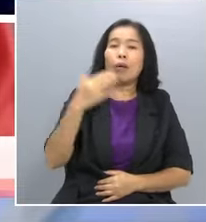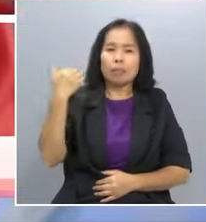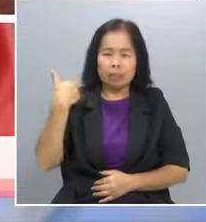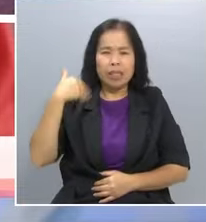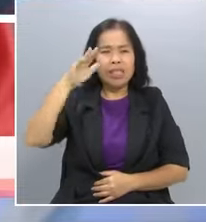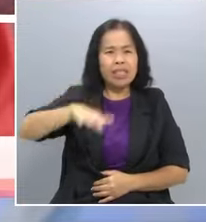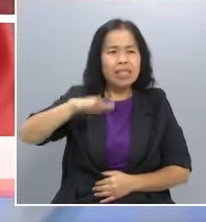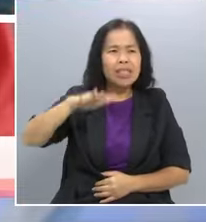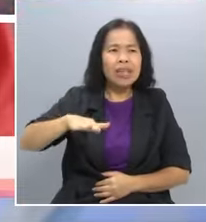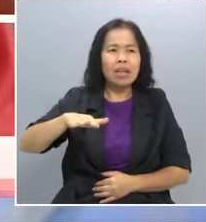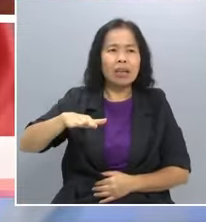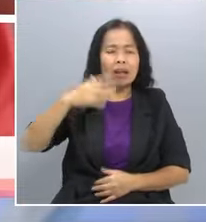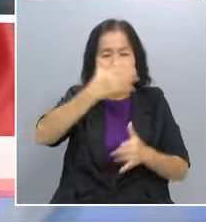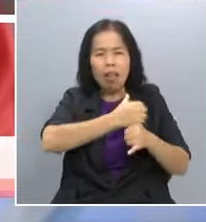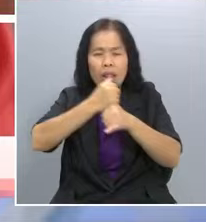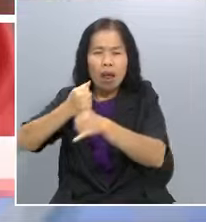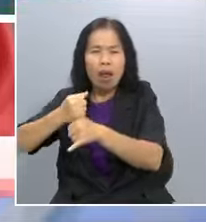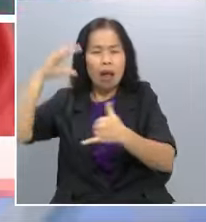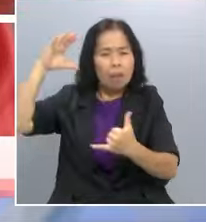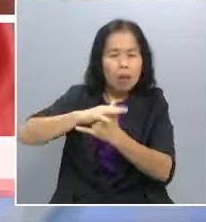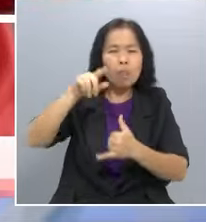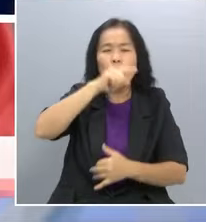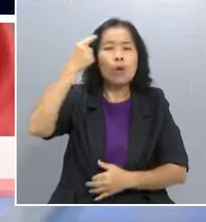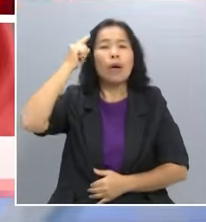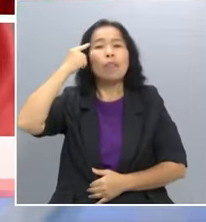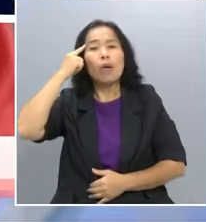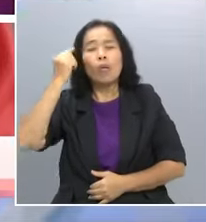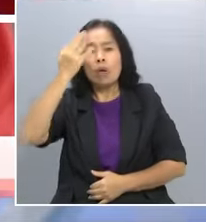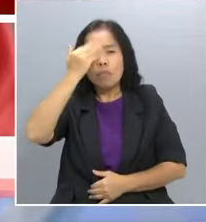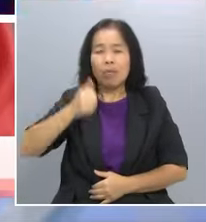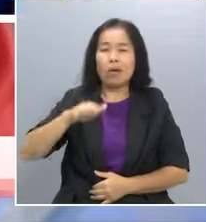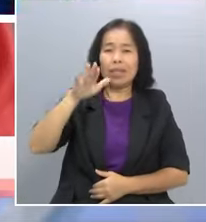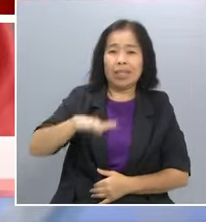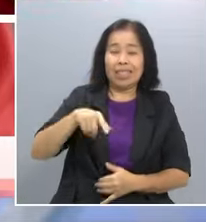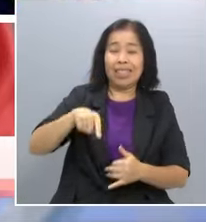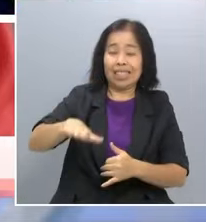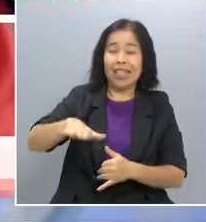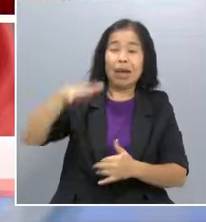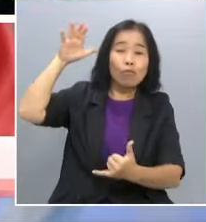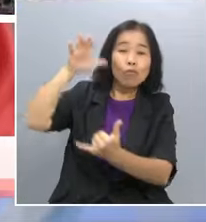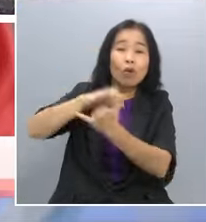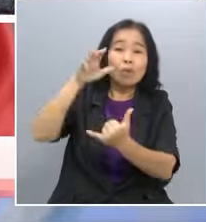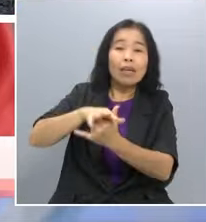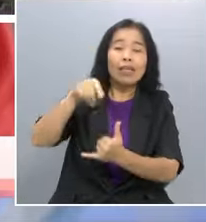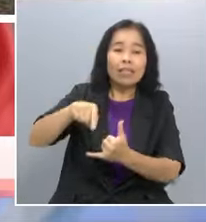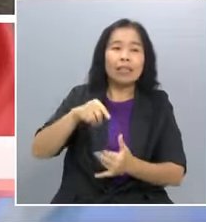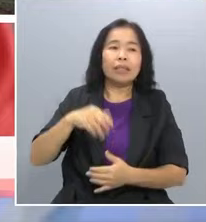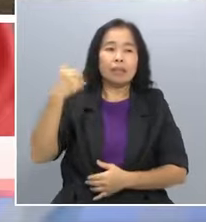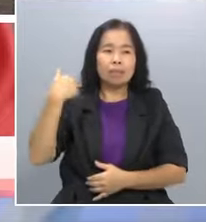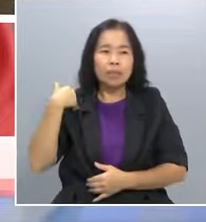โดนหลอกไปกระทืบก็ไม่รู้ว่ามันจะเกี่ยวกันหรือเปล่าเพราะไอ้เด็กเพื่อนเนี่ยที่ไอ้เด็กคนนี้โดนกระทืบน่ะที่โดนหลอกไปกระทืบน่ะ